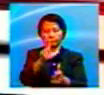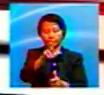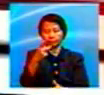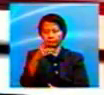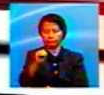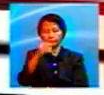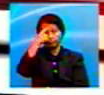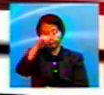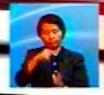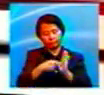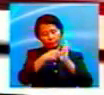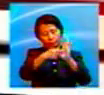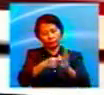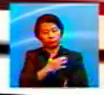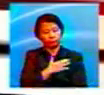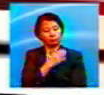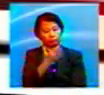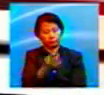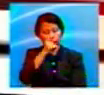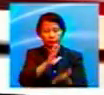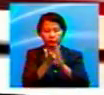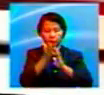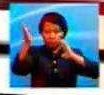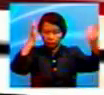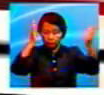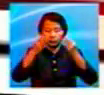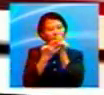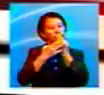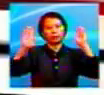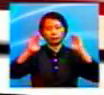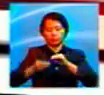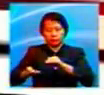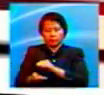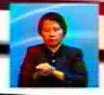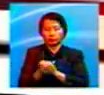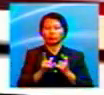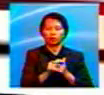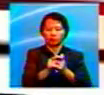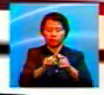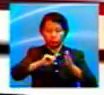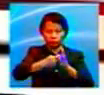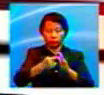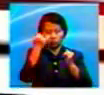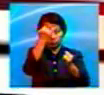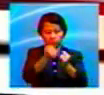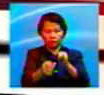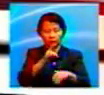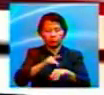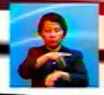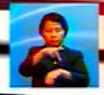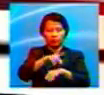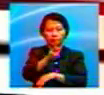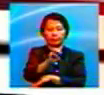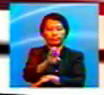3 km bagi menunjukkan komitmen untuk menjadikan negara bebas rasuah. Larian yang bermula dan berakhir di Padang Merbuk